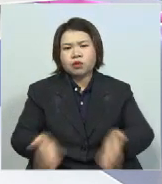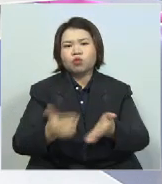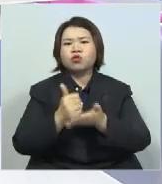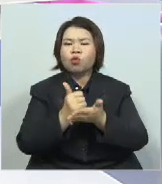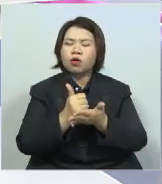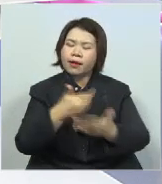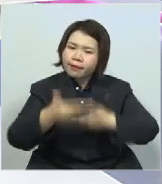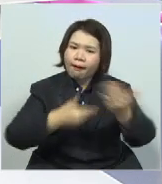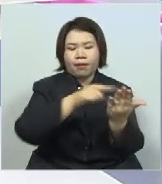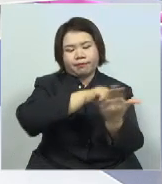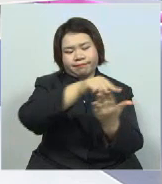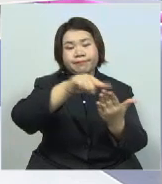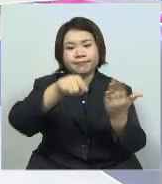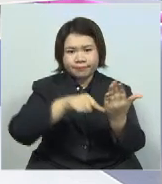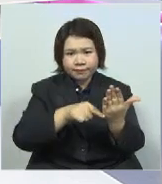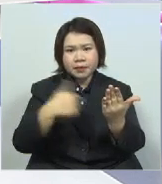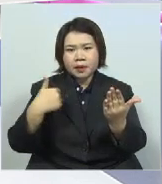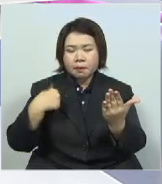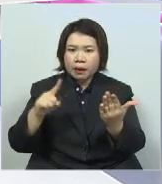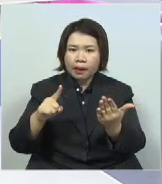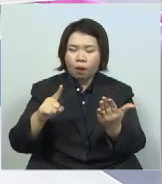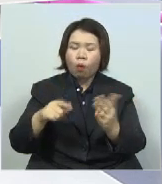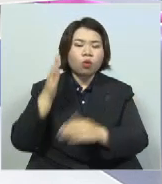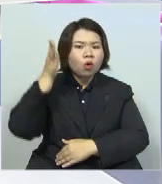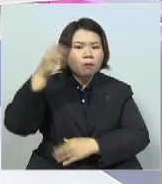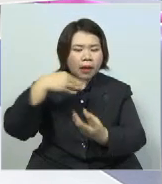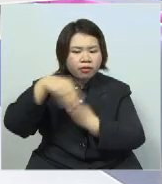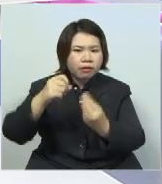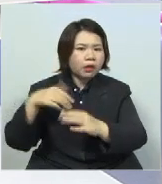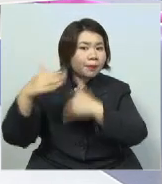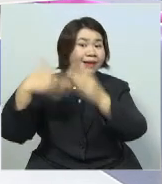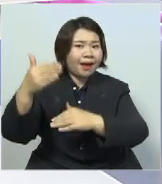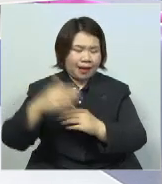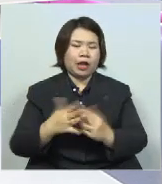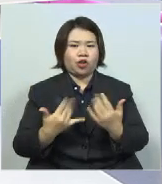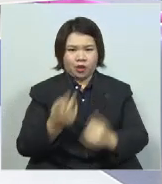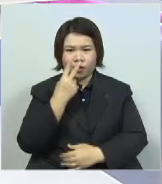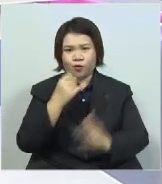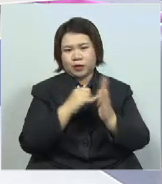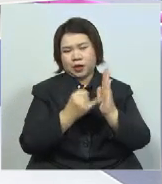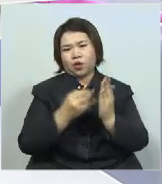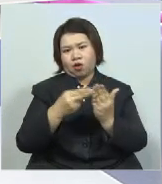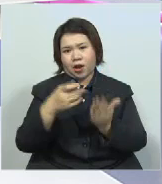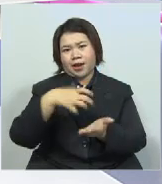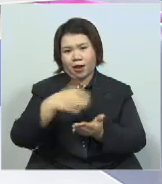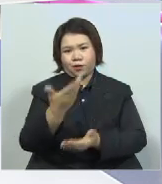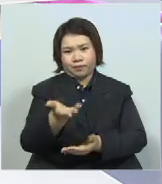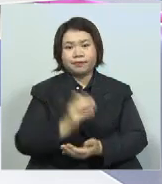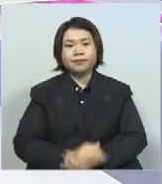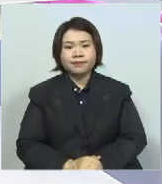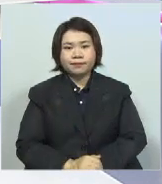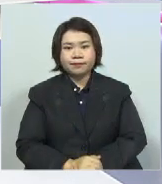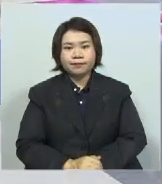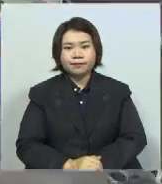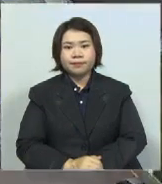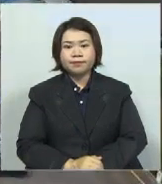ทุนและการค้าชายแดนซึ่งจะช่วยรองรับการขยายตัวทางเศรษฐกิจได้ติดตามการพัฒนาจังหวัดหนองคายจากรายงานพิเศษค่ะ